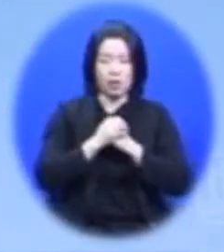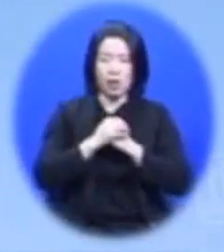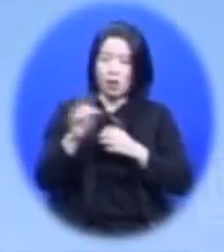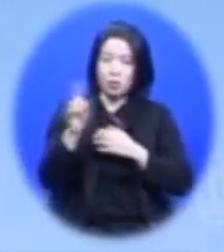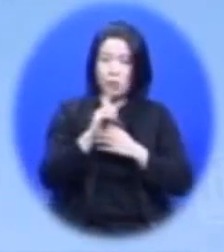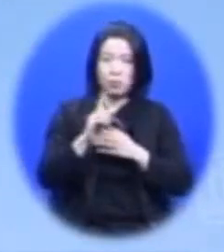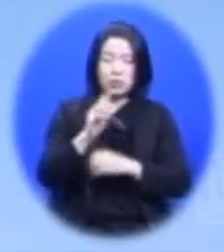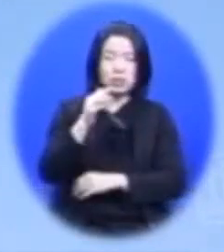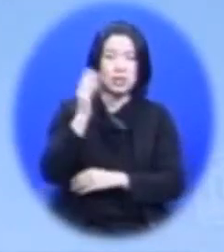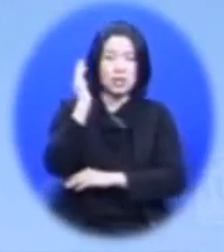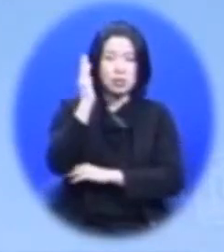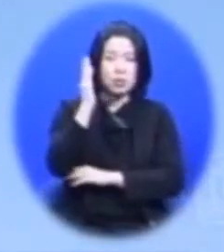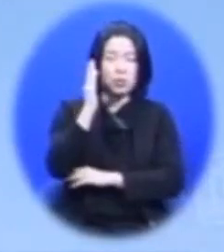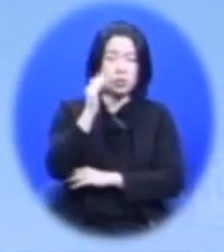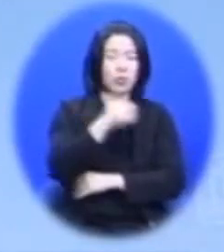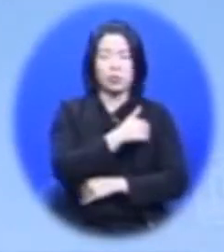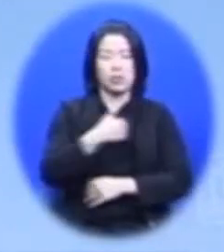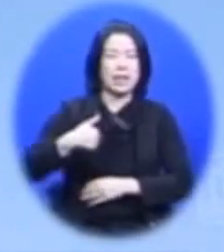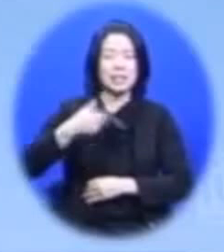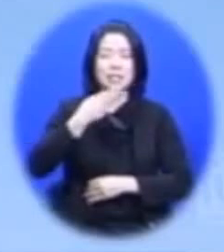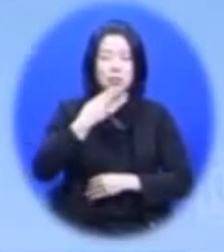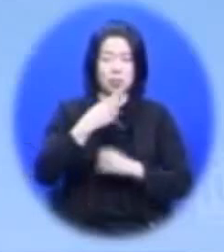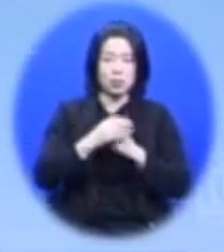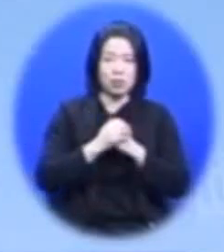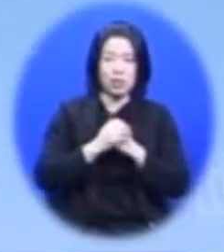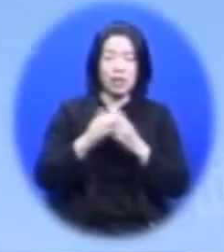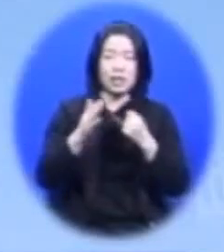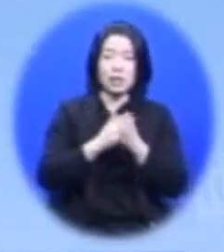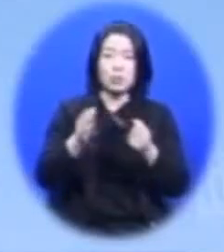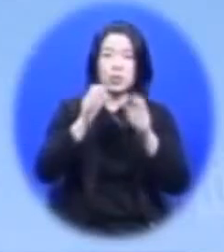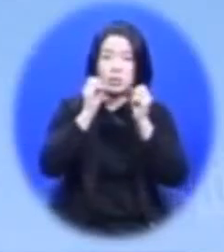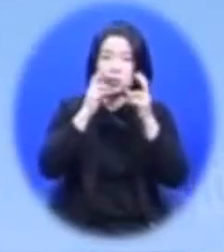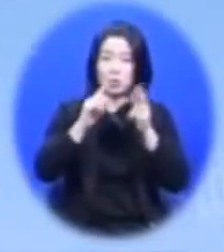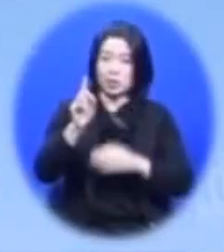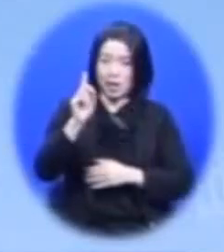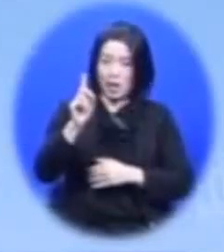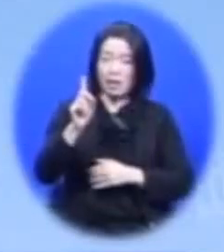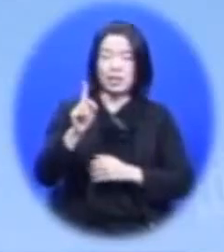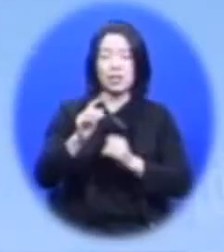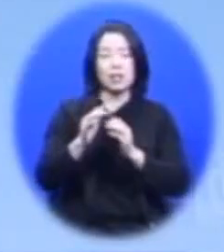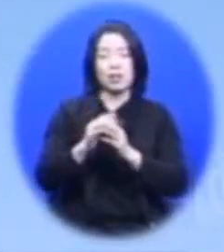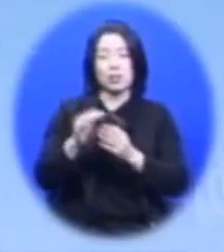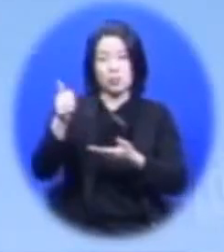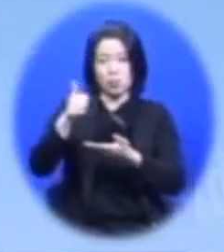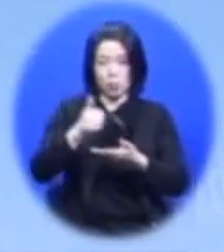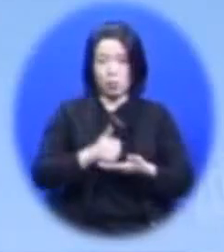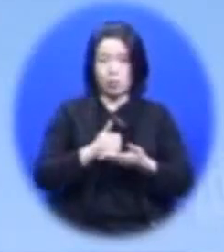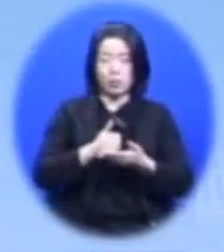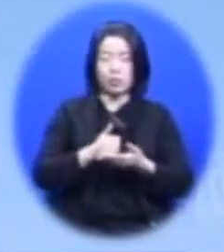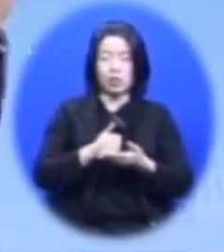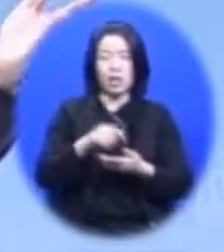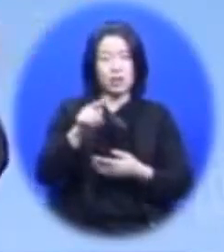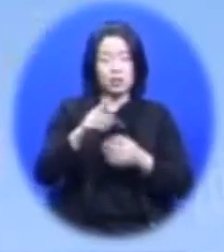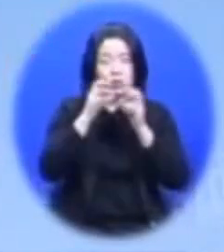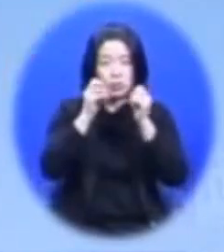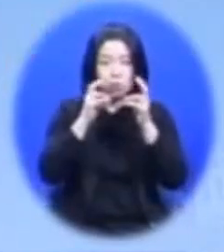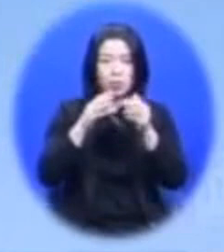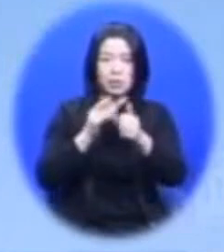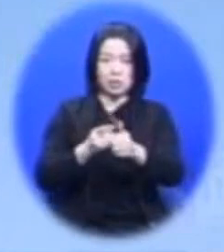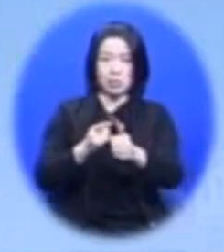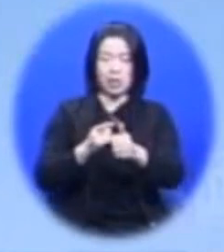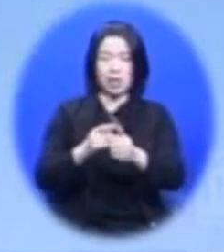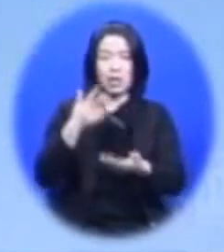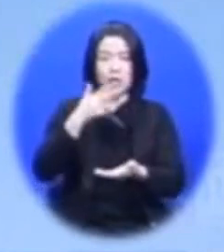도무지 설교할 자신이 없더래요. 그래서 한 선교사님이 오셨기에 그 선교사님에게 주일